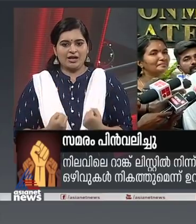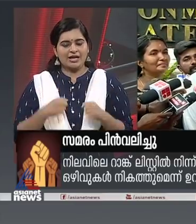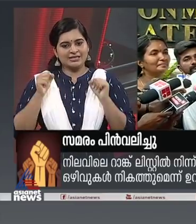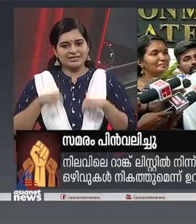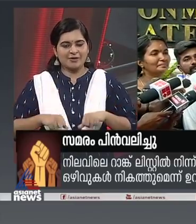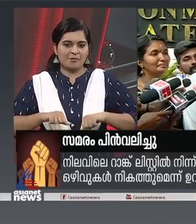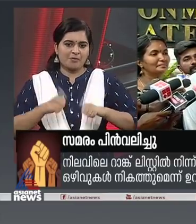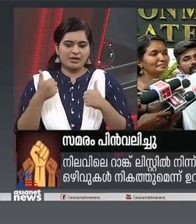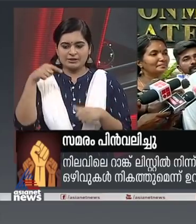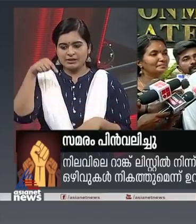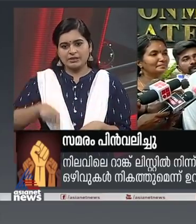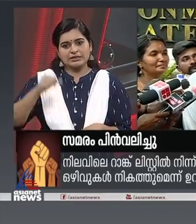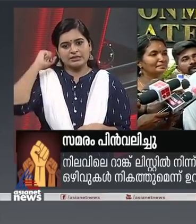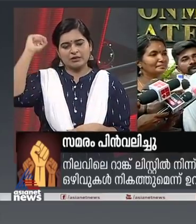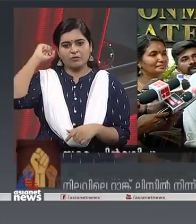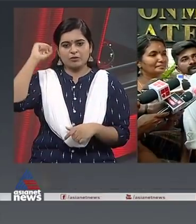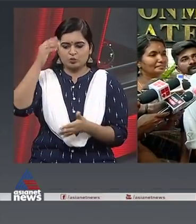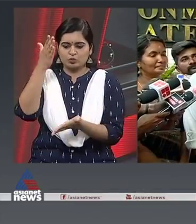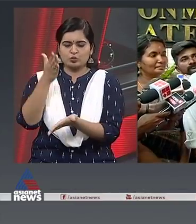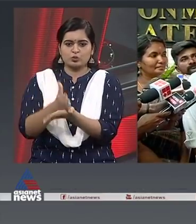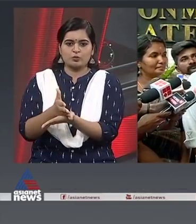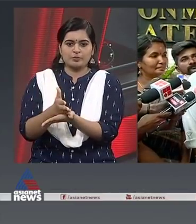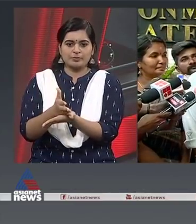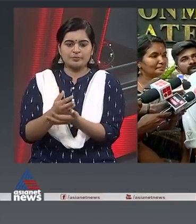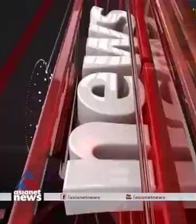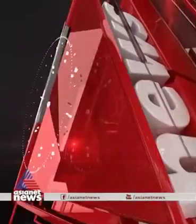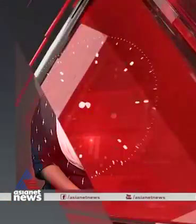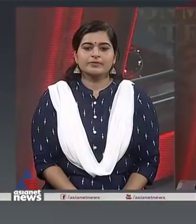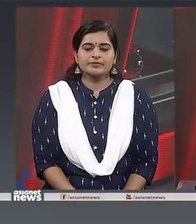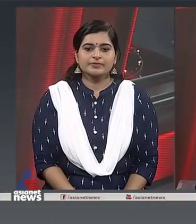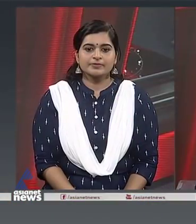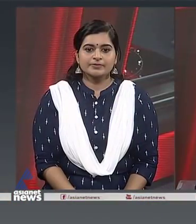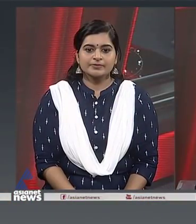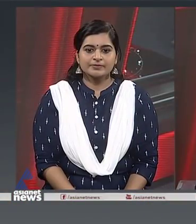ഞങ്ങൾ ഇന്നത്തേക്ക് സമരം അവസാനിപ്പിക്കുകയാണ്.